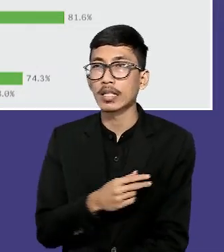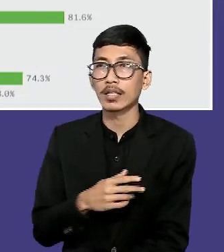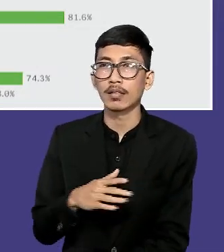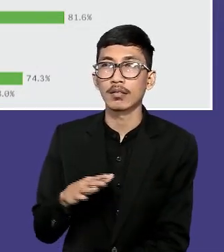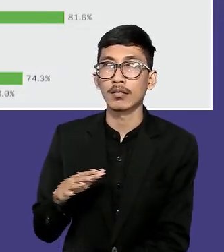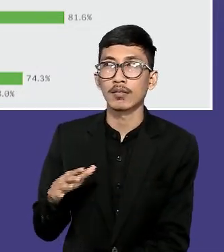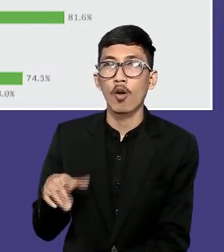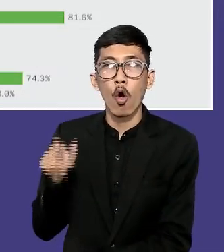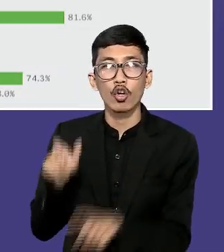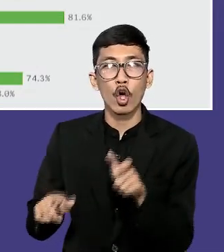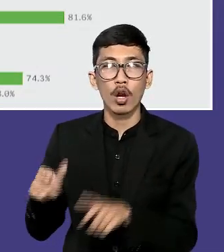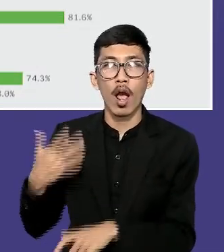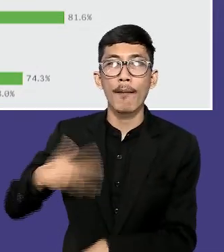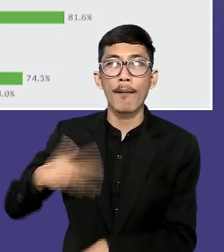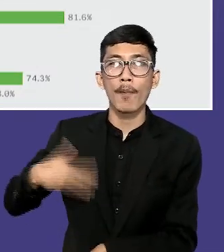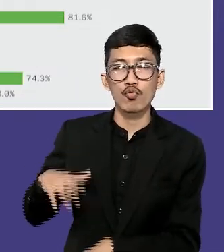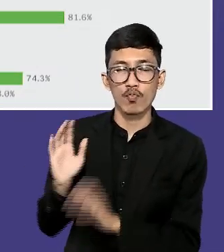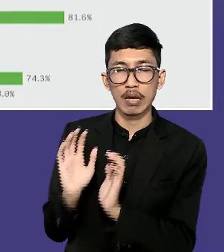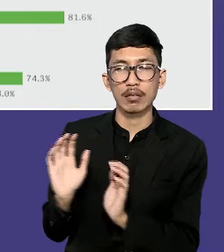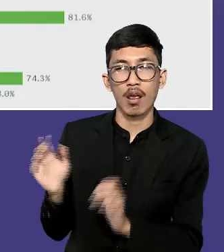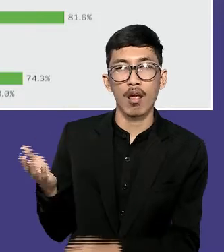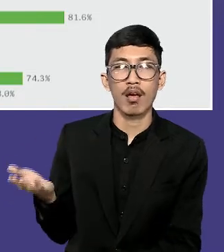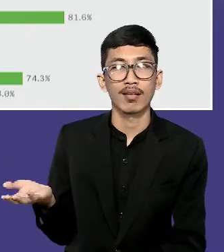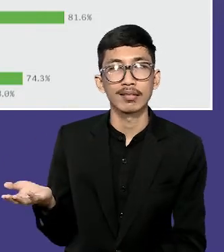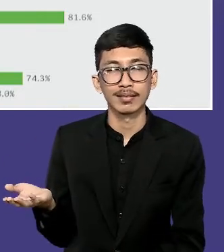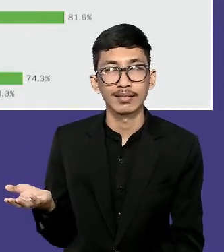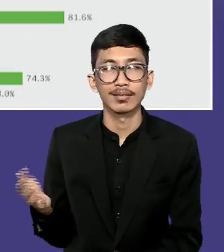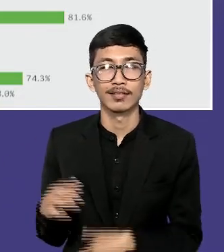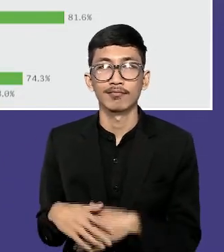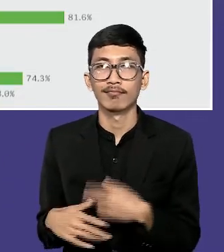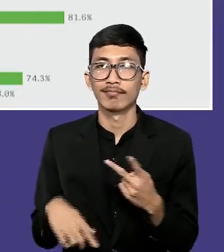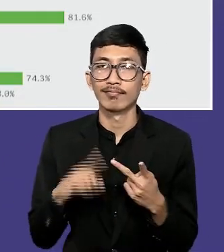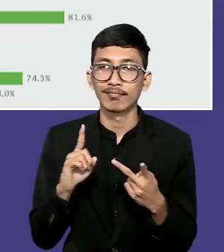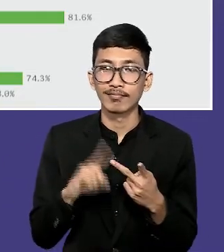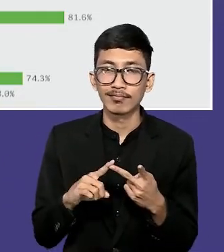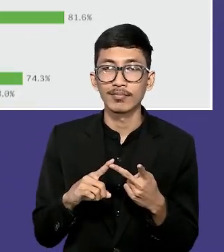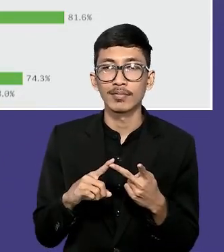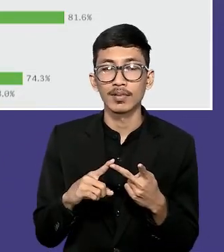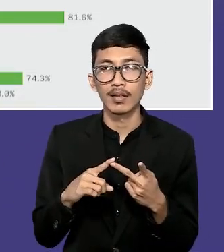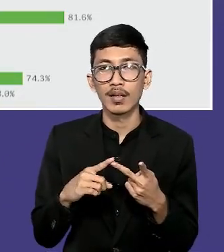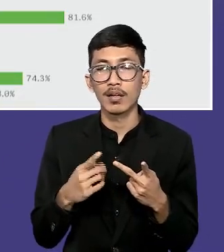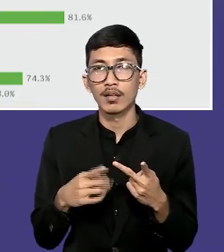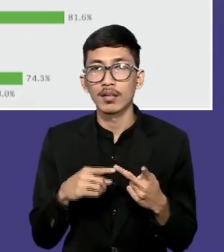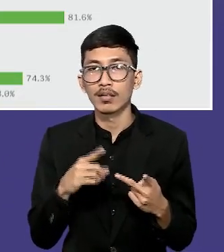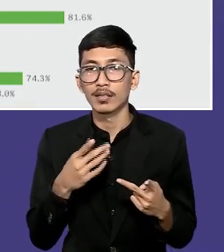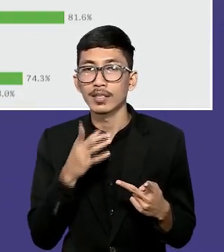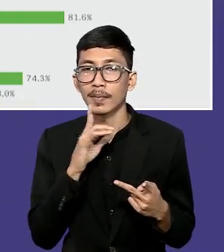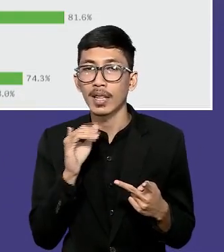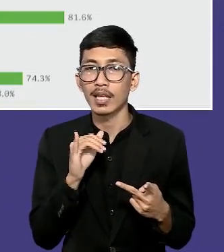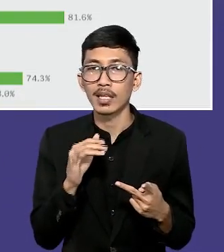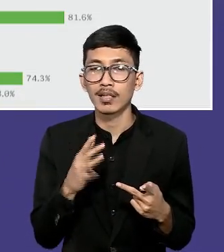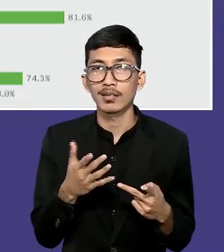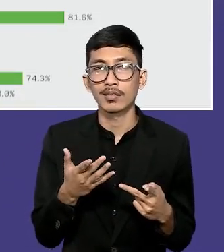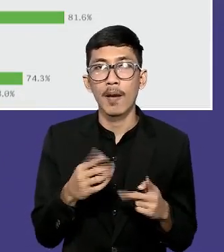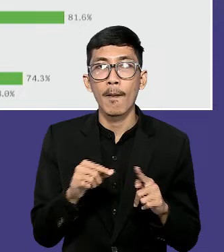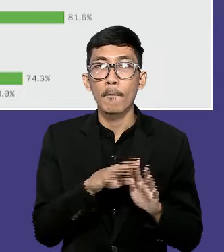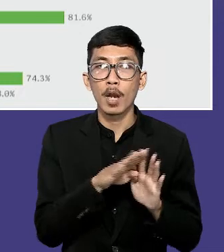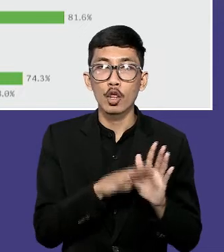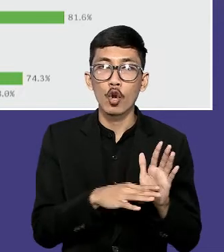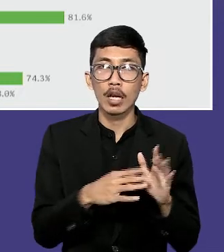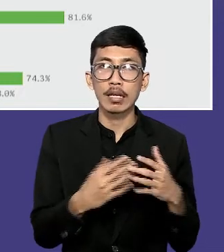yang tidak mau divaksin dan kedua karena terlalu cepatnya relaksasi terlalu cepatnya melepaskan non